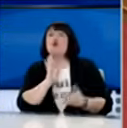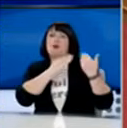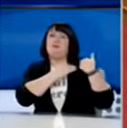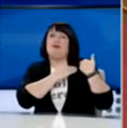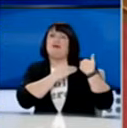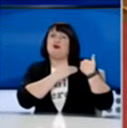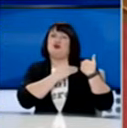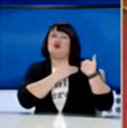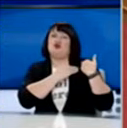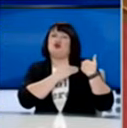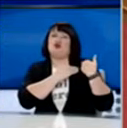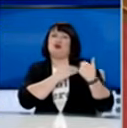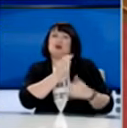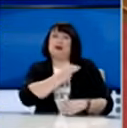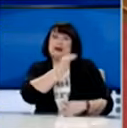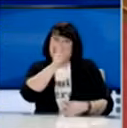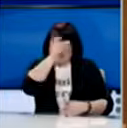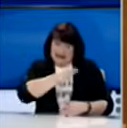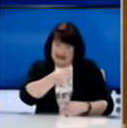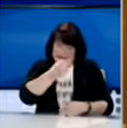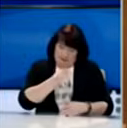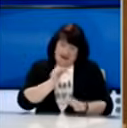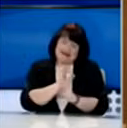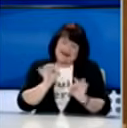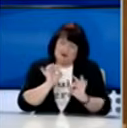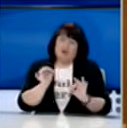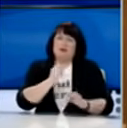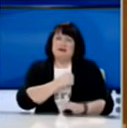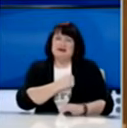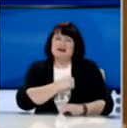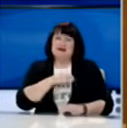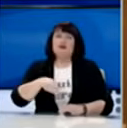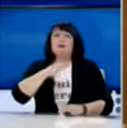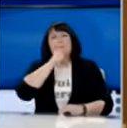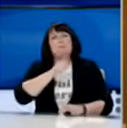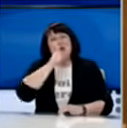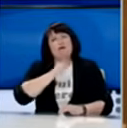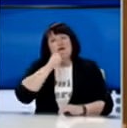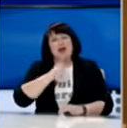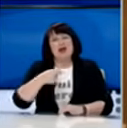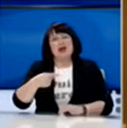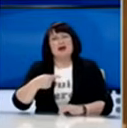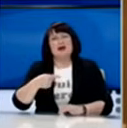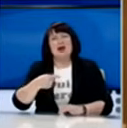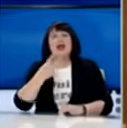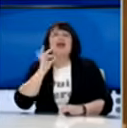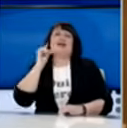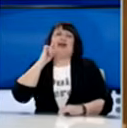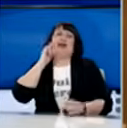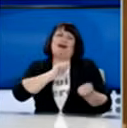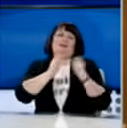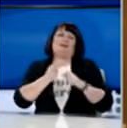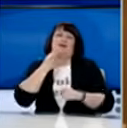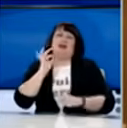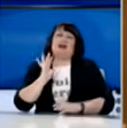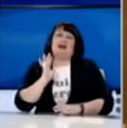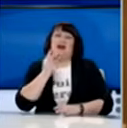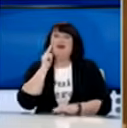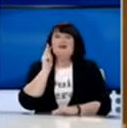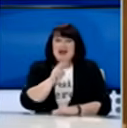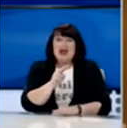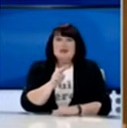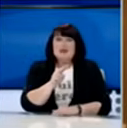Και είμαι βέβαιος, λέτε παρακάτω, ότι τούτη η δοκιμασία θα γίνει ευκαιρία. Βλέπετε